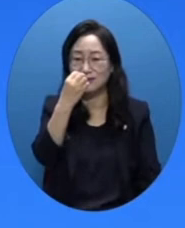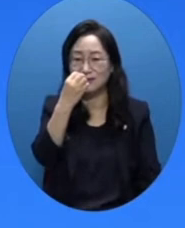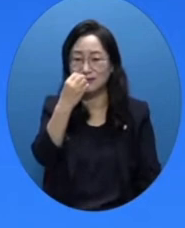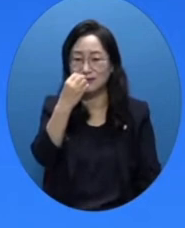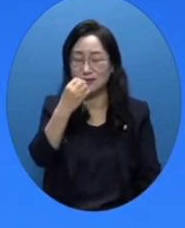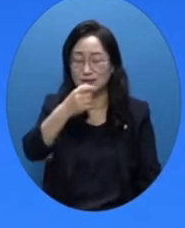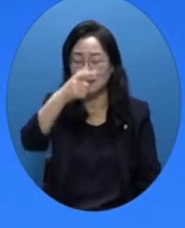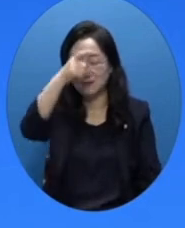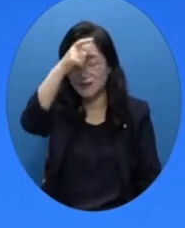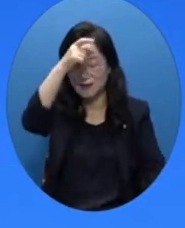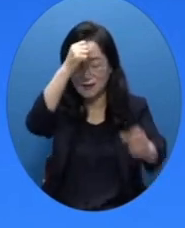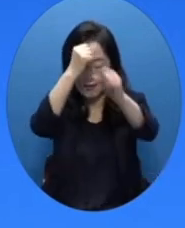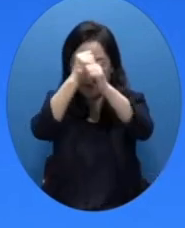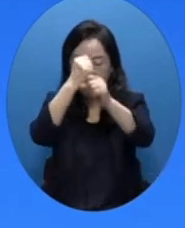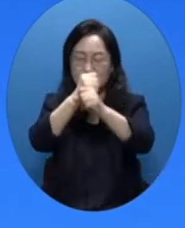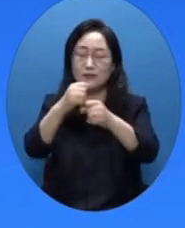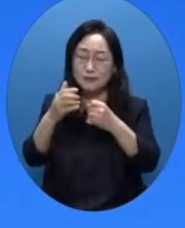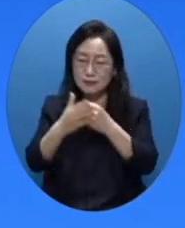나의 강한 성격이 있습니다.